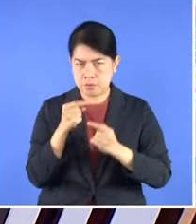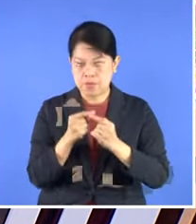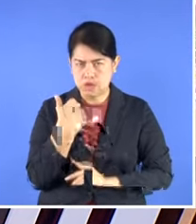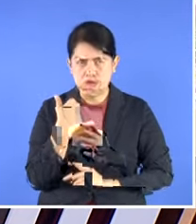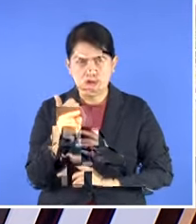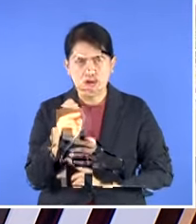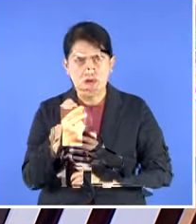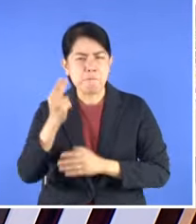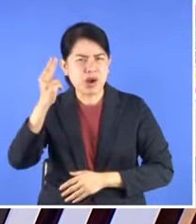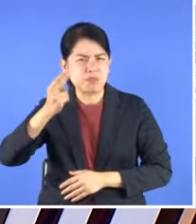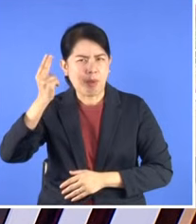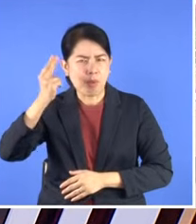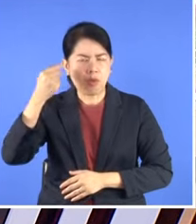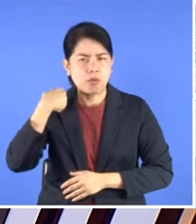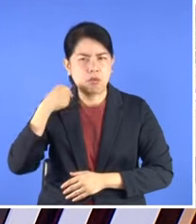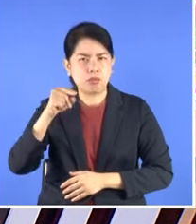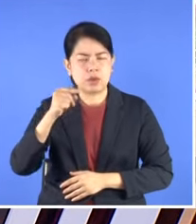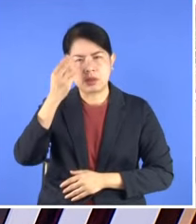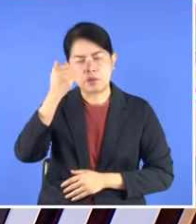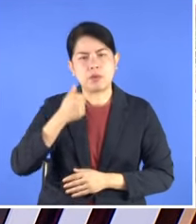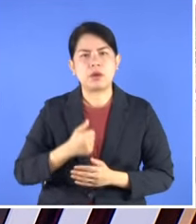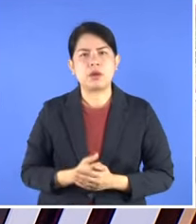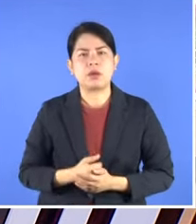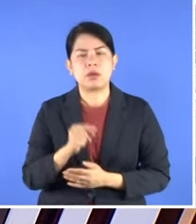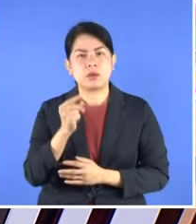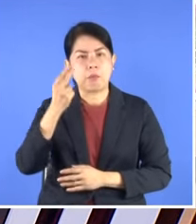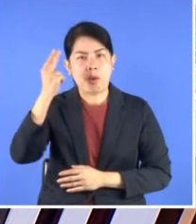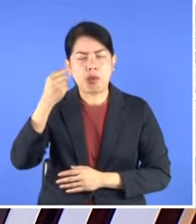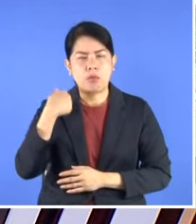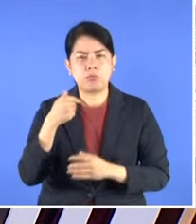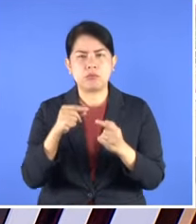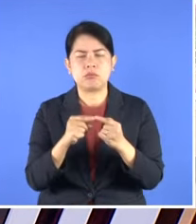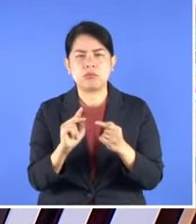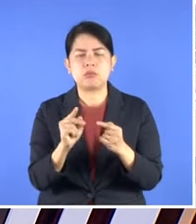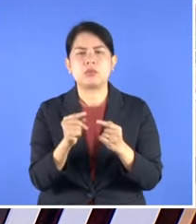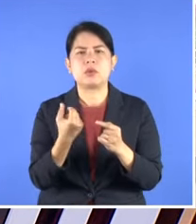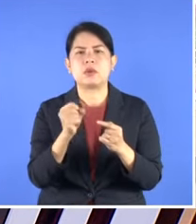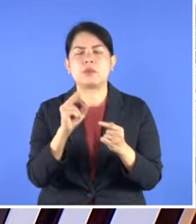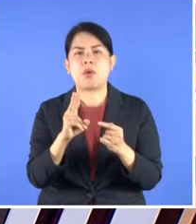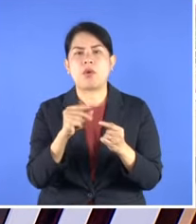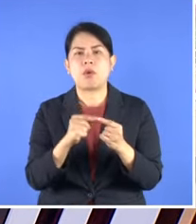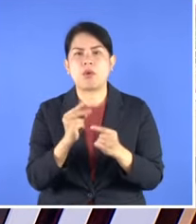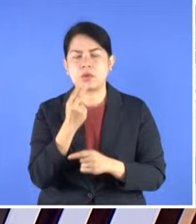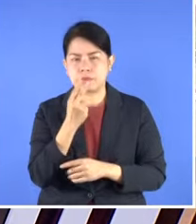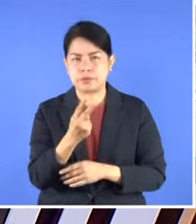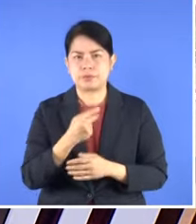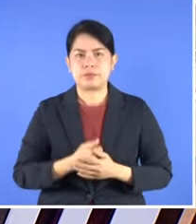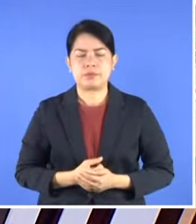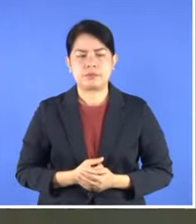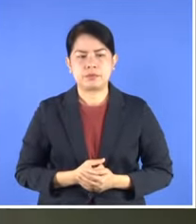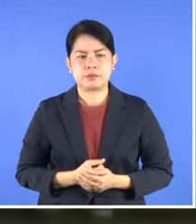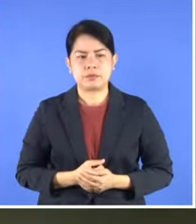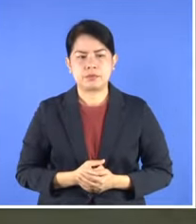ใจที่ไปถูกทวงค่างวดรถนะยิงใส่ไปใน12นัดนะ12นัดเลยนะฮะมีภาพนี้ให้ดูครับ